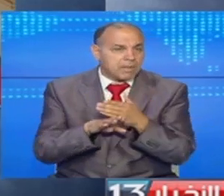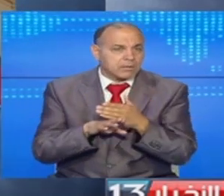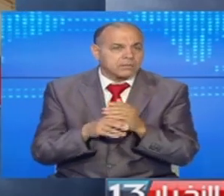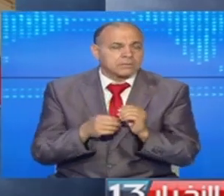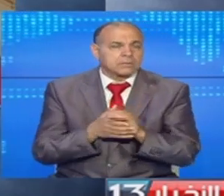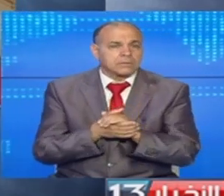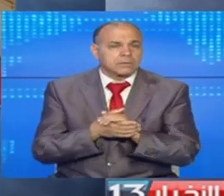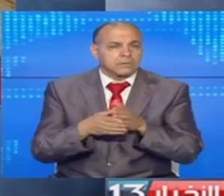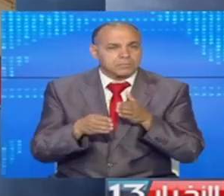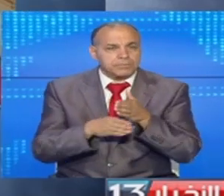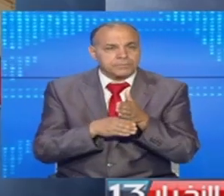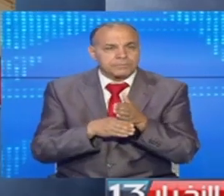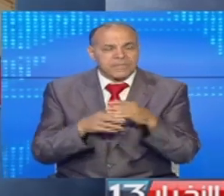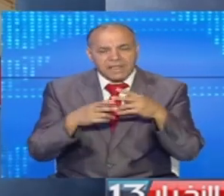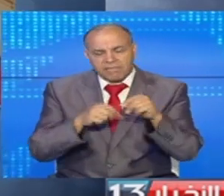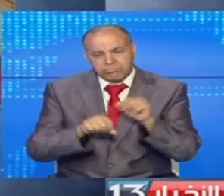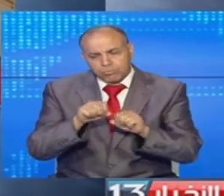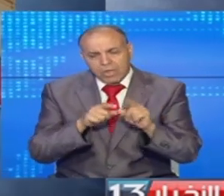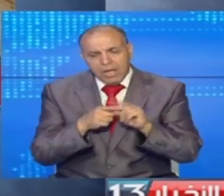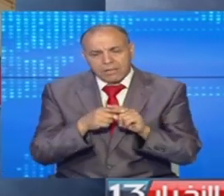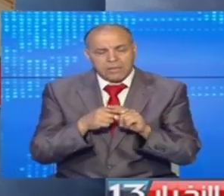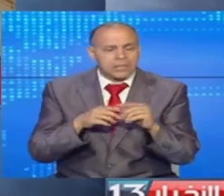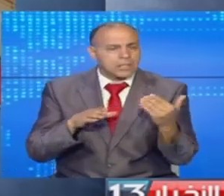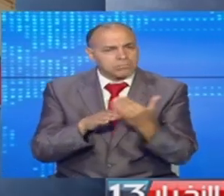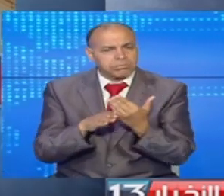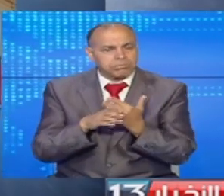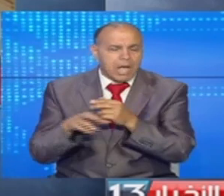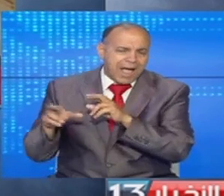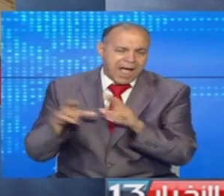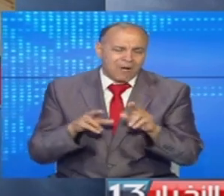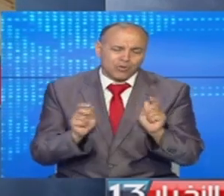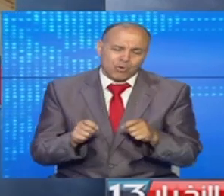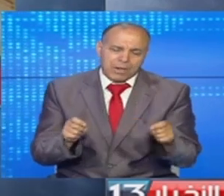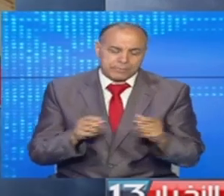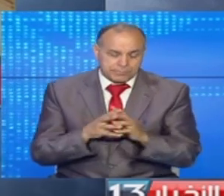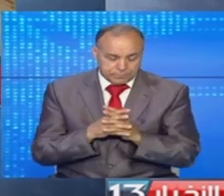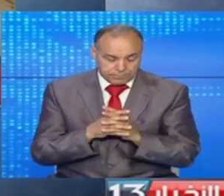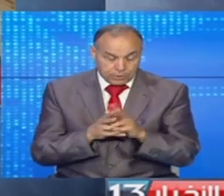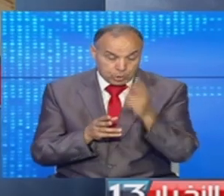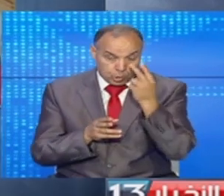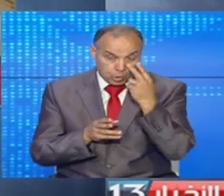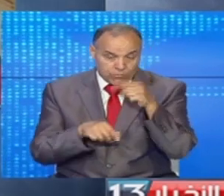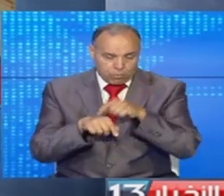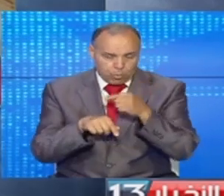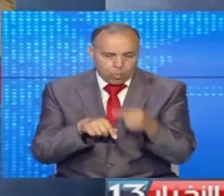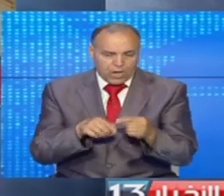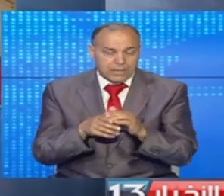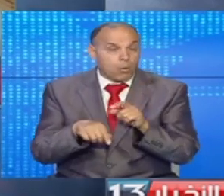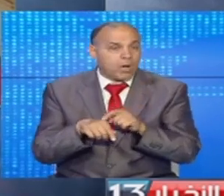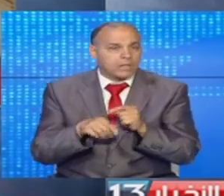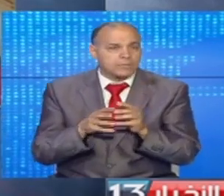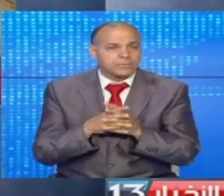القيام بعمليات نقل تنظيف وغيره من التدخلات لإعادة الحياة إلى طبيعتها. ما لاحظناه إلى حد هذه